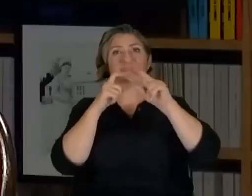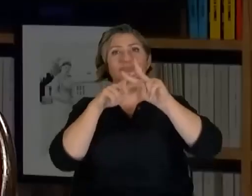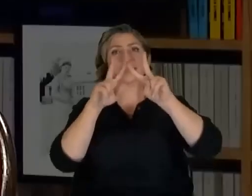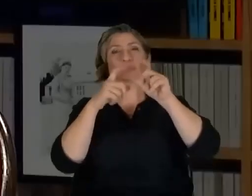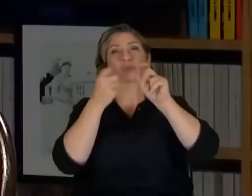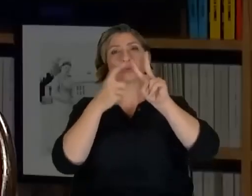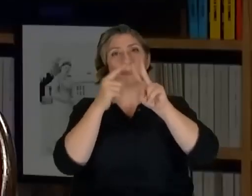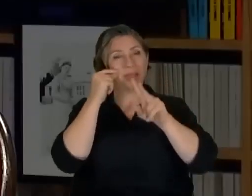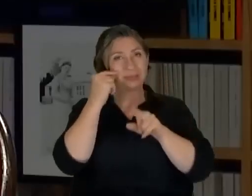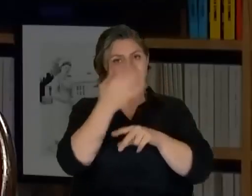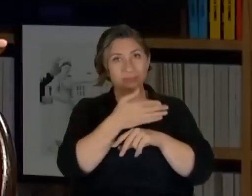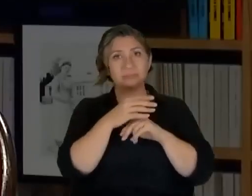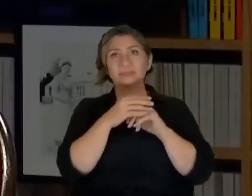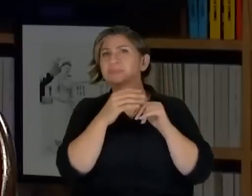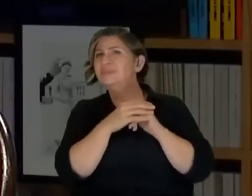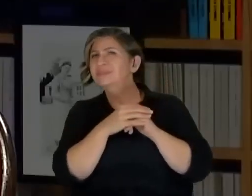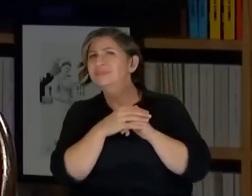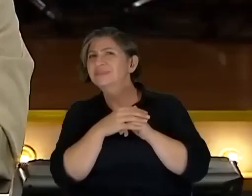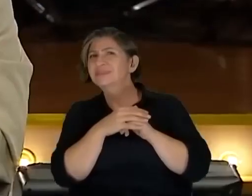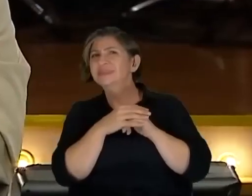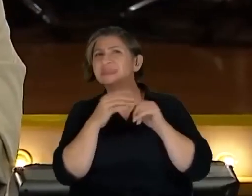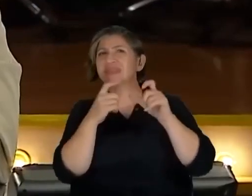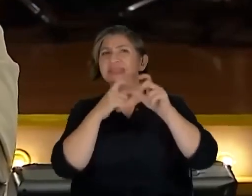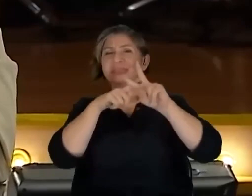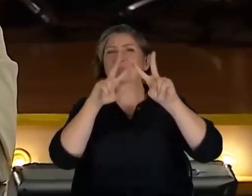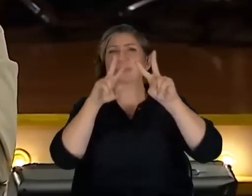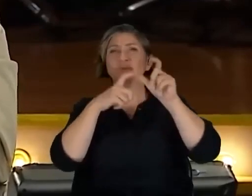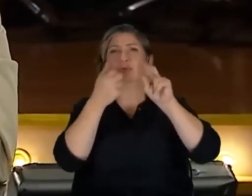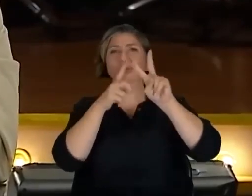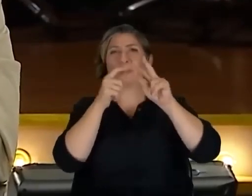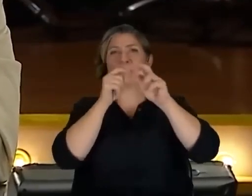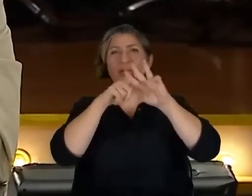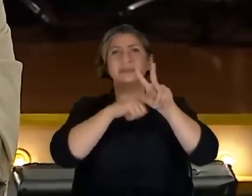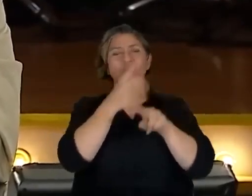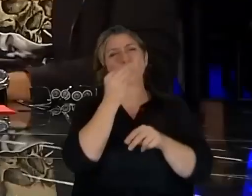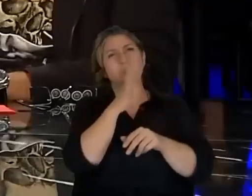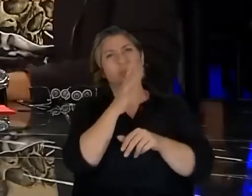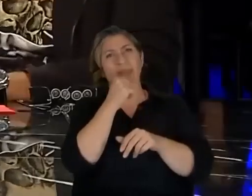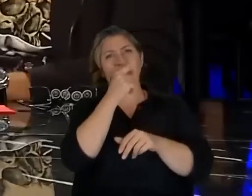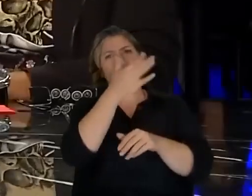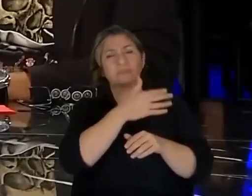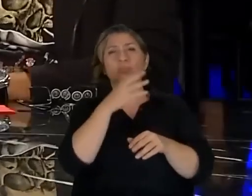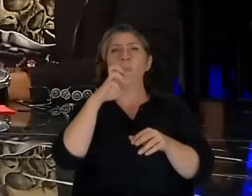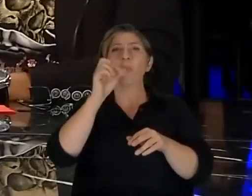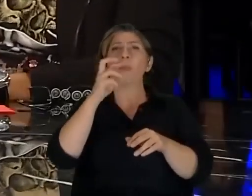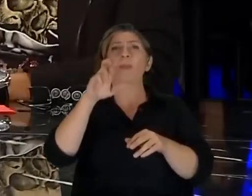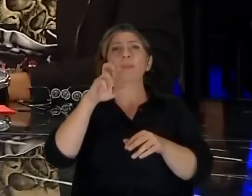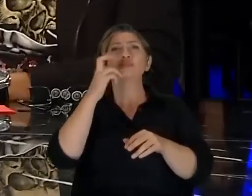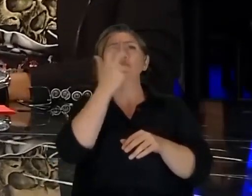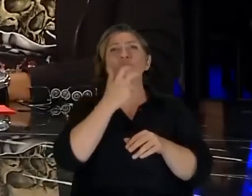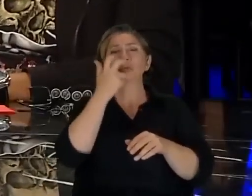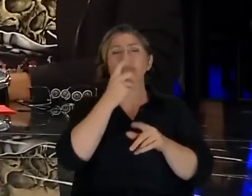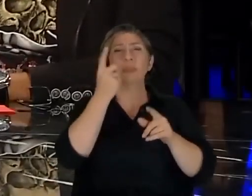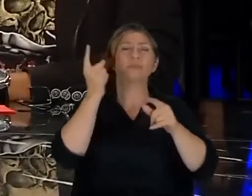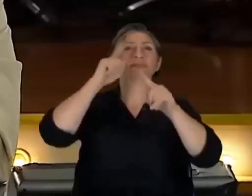Bey'le konuştuk ve o da Samsun'un ne acayip adam değil mi? Bak şimdi değil mi? Bu kadar pop müzik şarkıcısıyla beraber